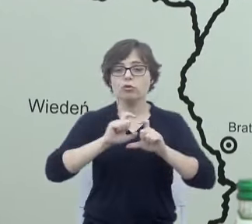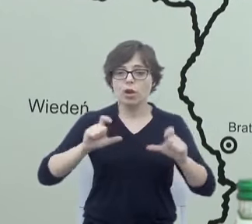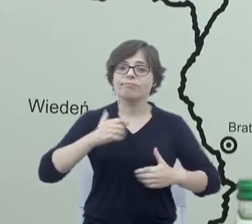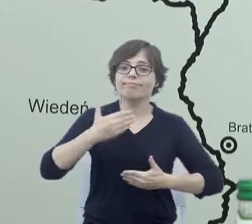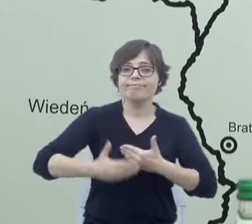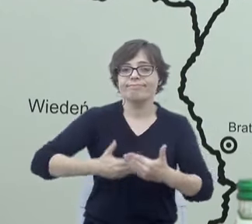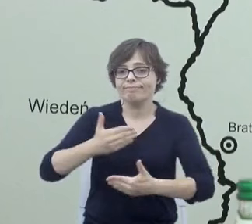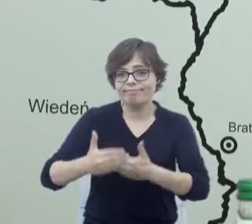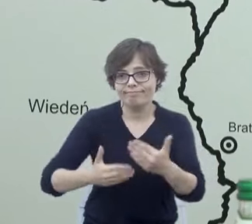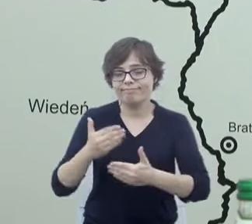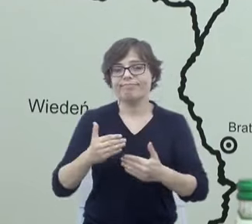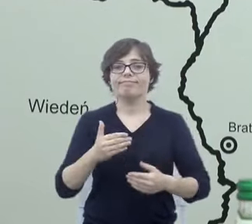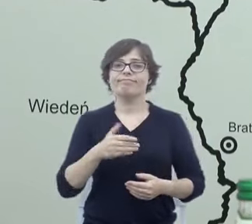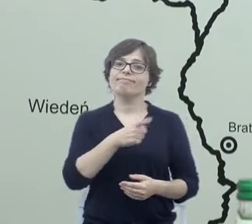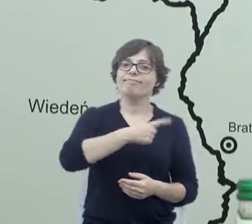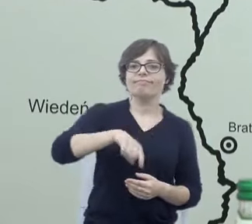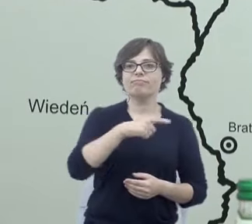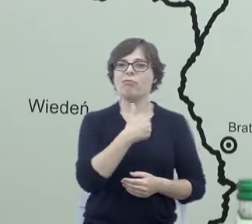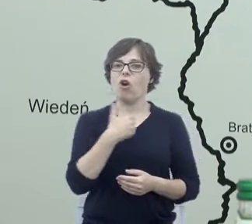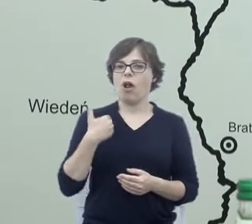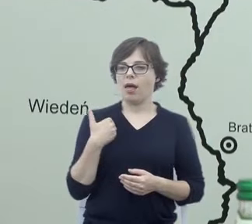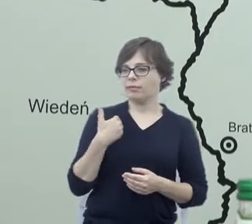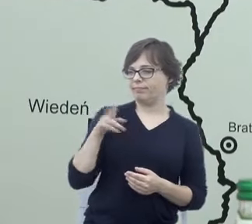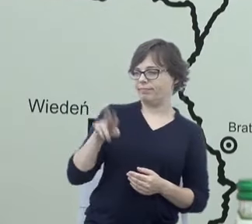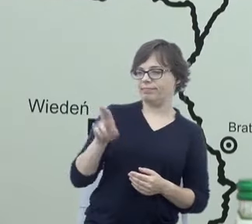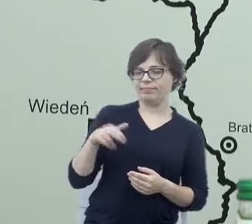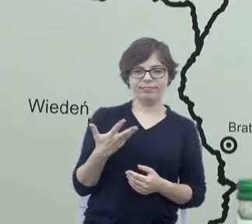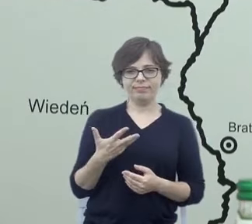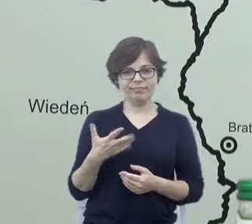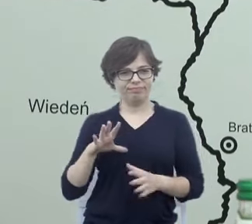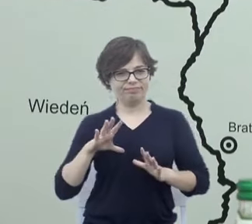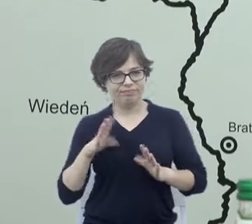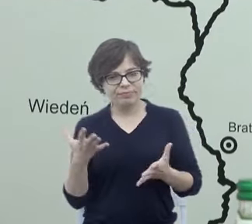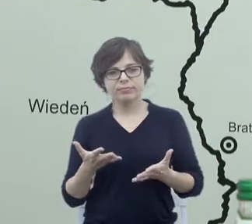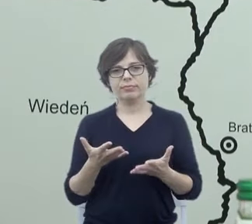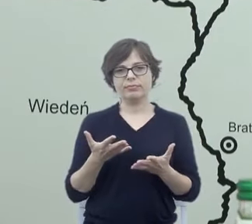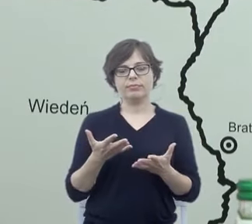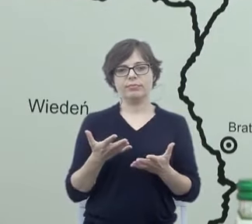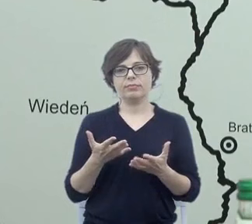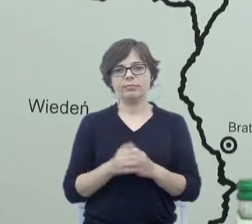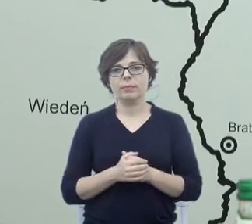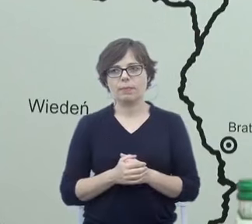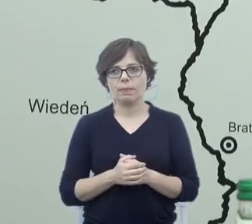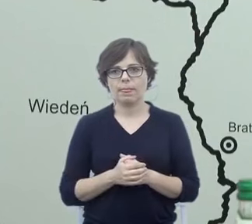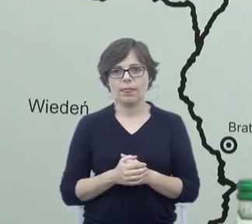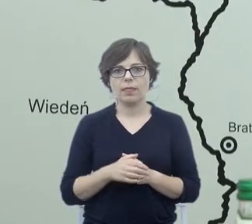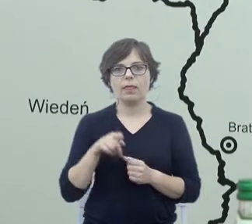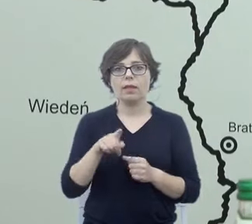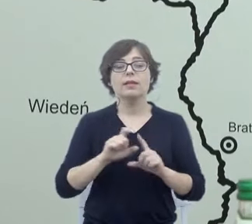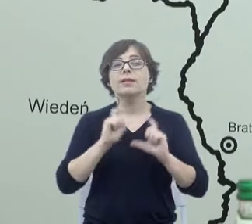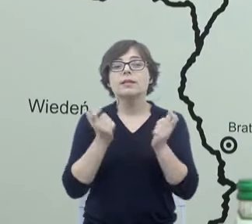no, budziło to w jakiś sposób niechęć. Cała ta cały ten region był w